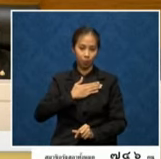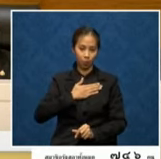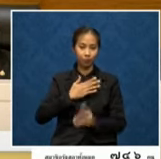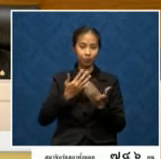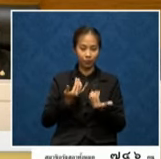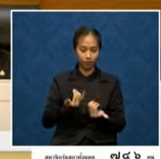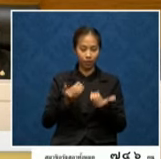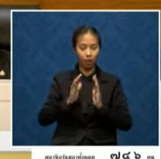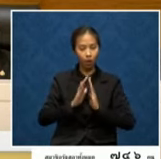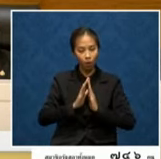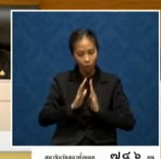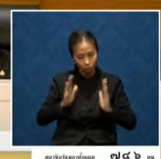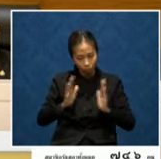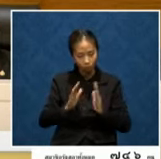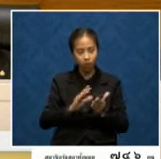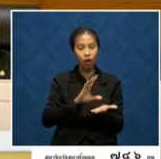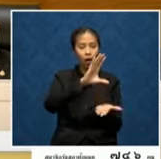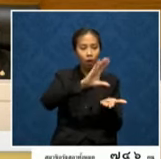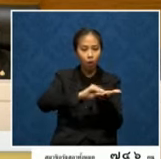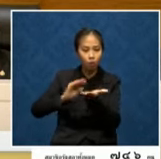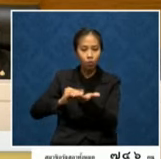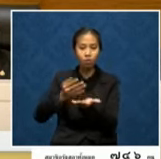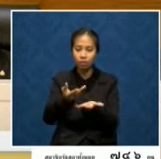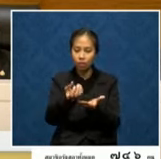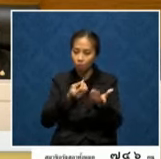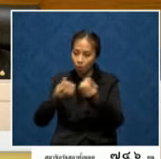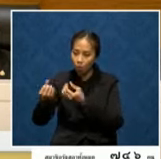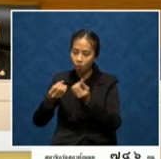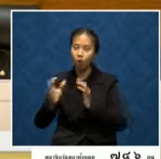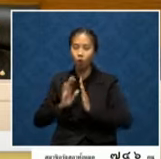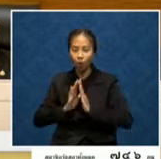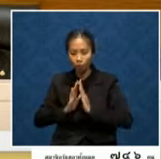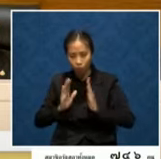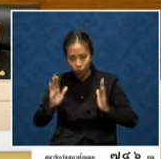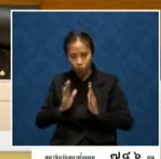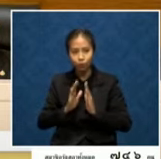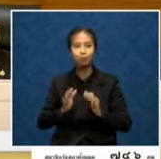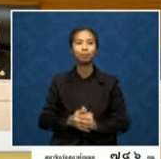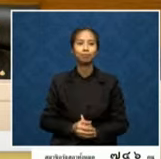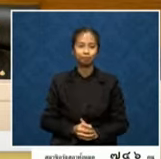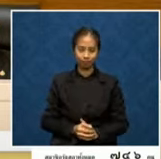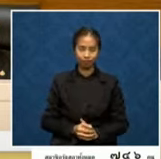ขอบคุณข้อมูลจากเพื่อนสมาชิกทุกท่านนะครับจากใจจริงขอบคุณครับ